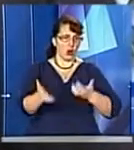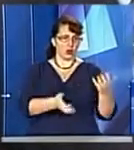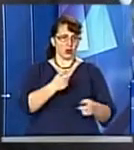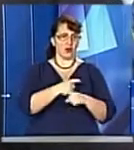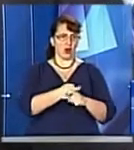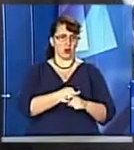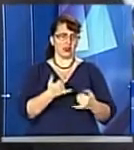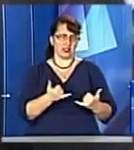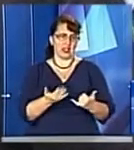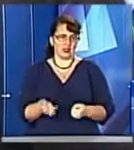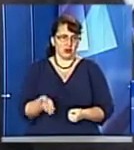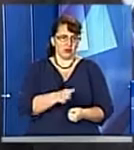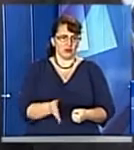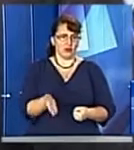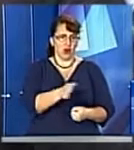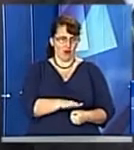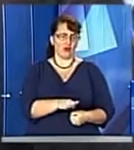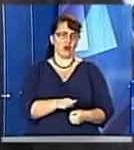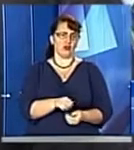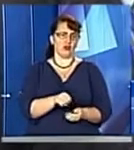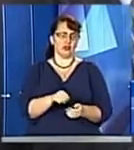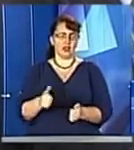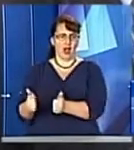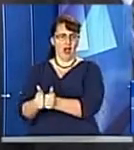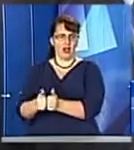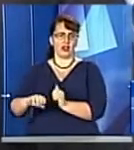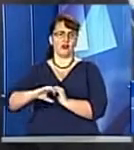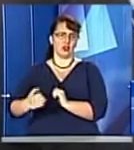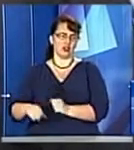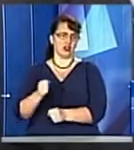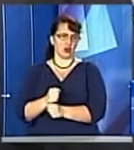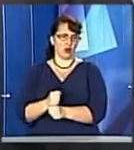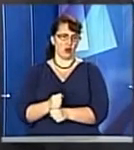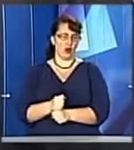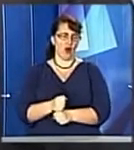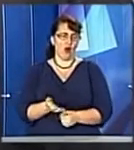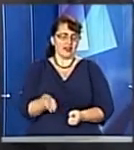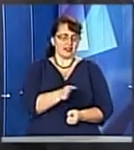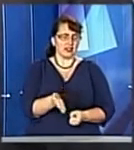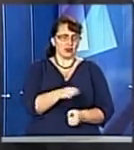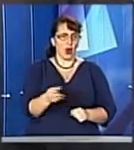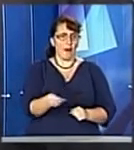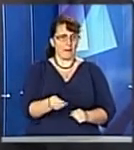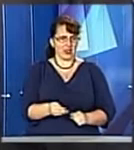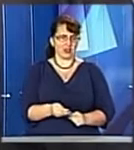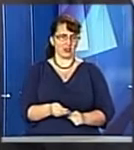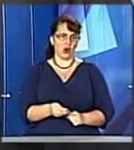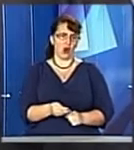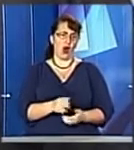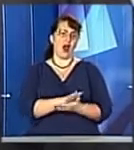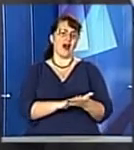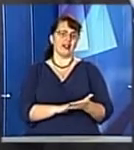вже підсипаємо, на свої рівні ставимо, кидаємо ливневу каналізацію. Опрацьовуємо, засипаємо їх пісками, обсипаємо, трамбовуємо, як полон, далі ставимо вже